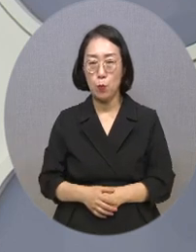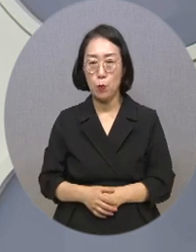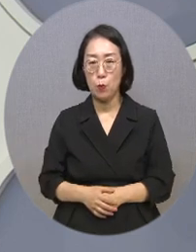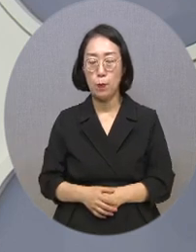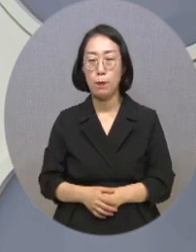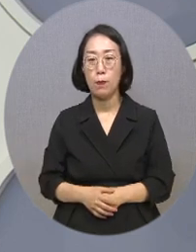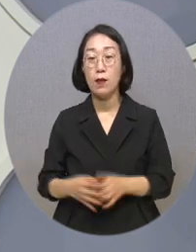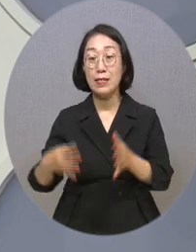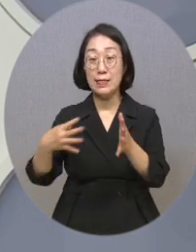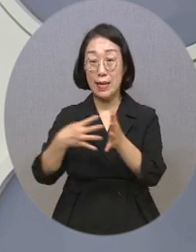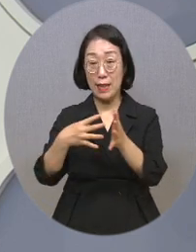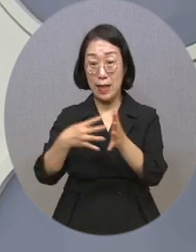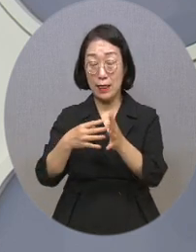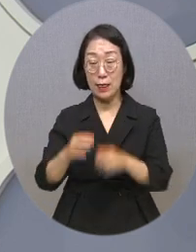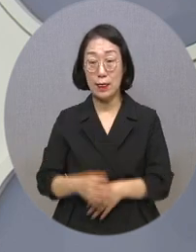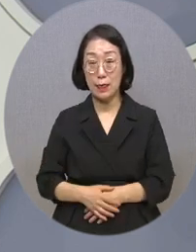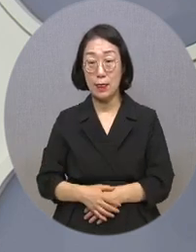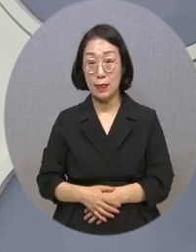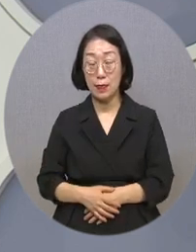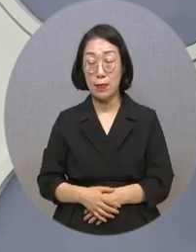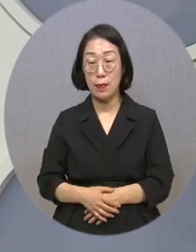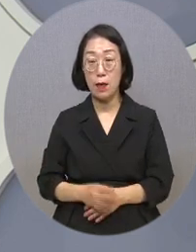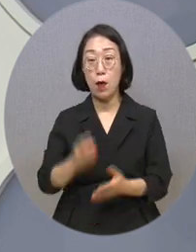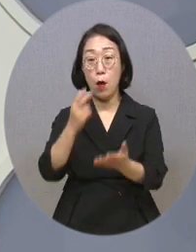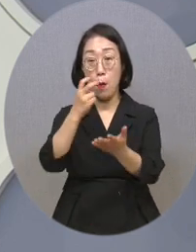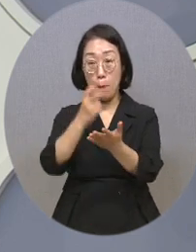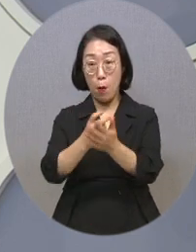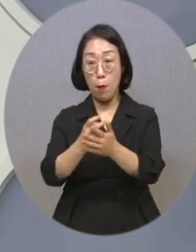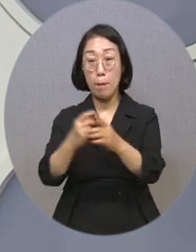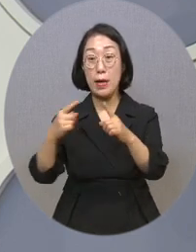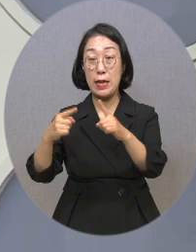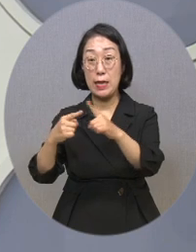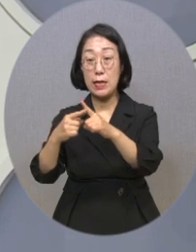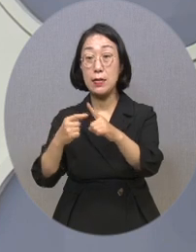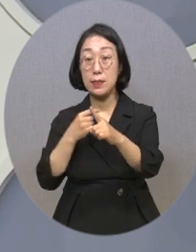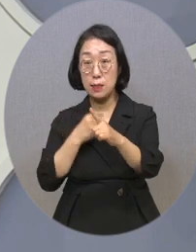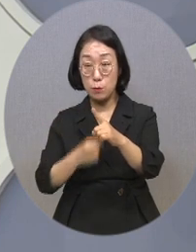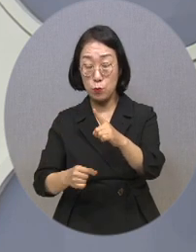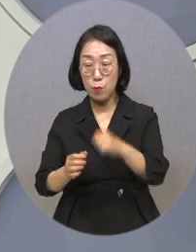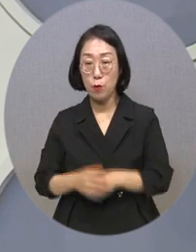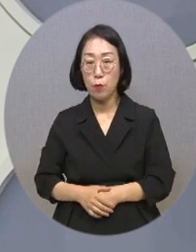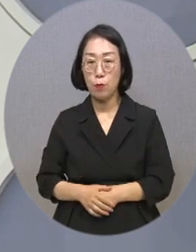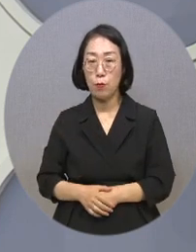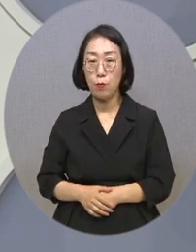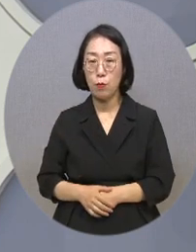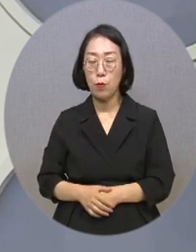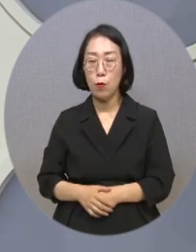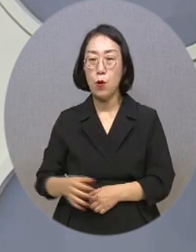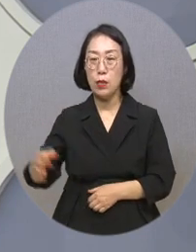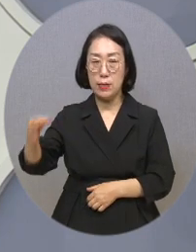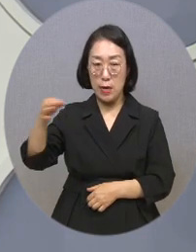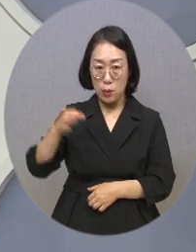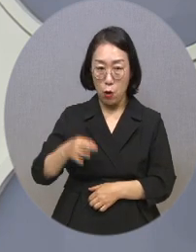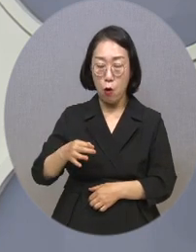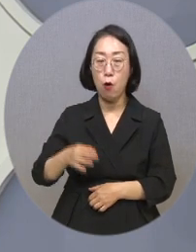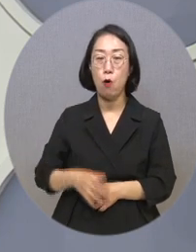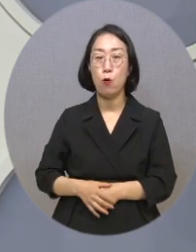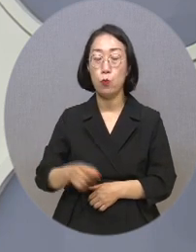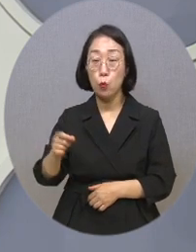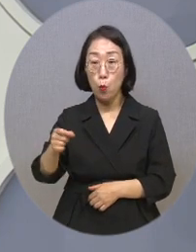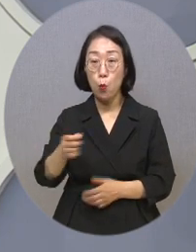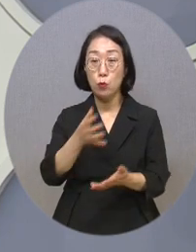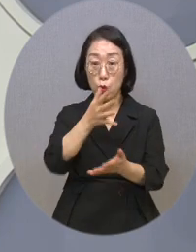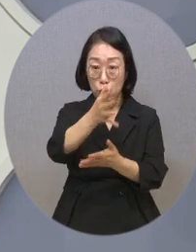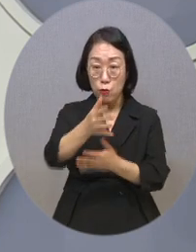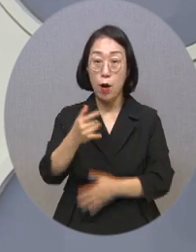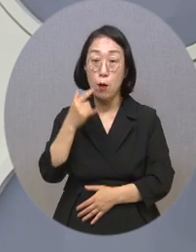또 저기 재정적인 문제가 있어야 되니까 후원도 해서 3위일체로 그렇게 해서 그